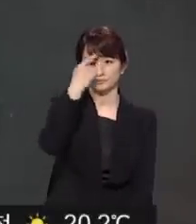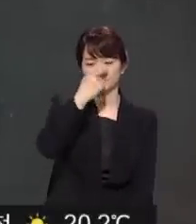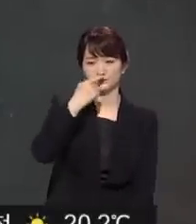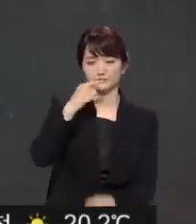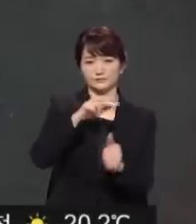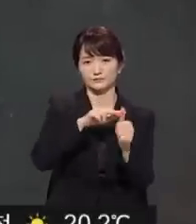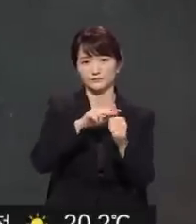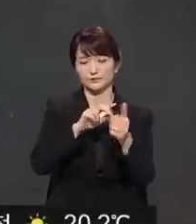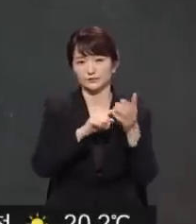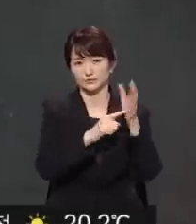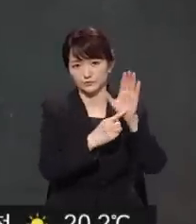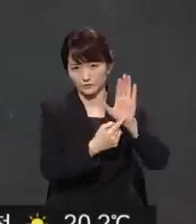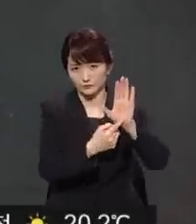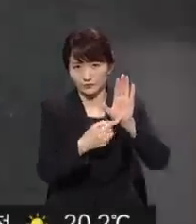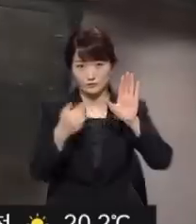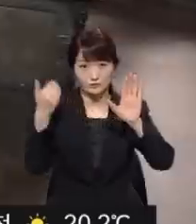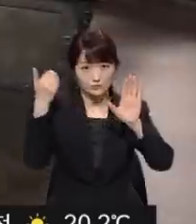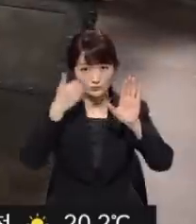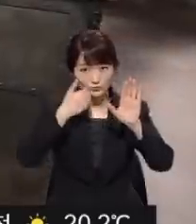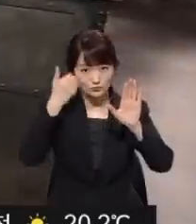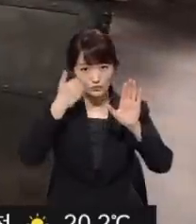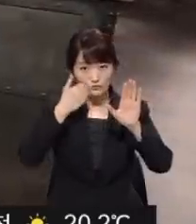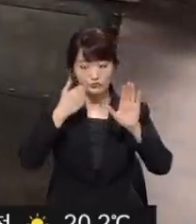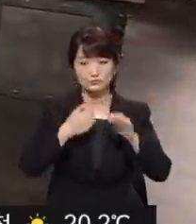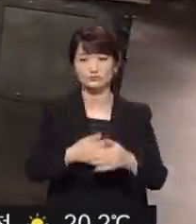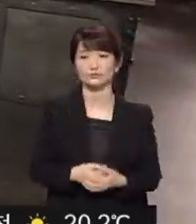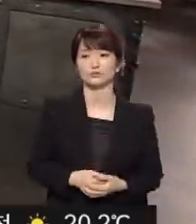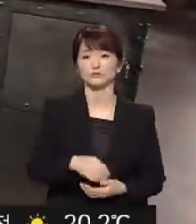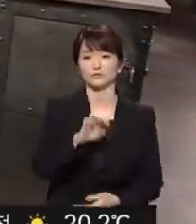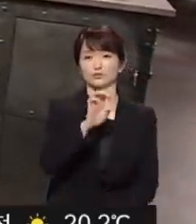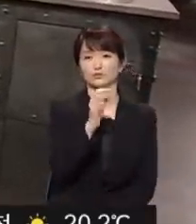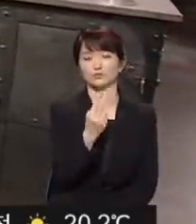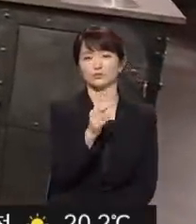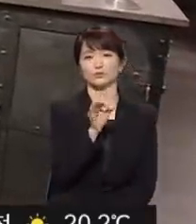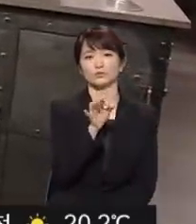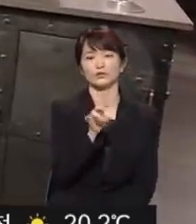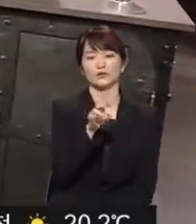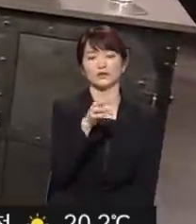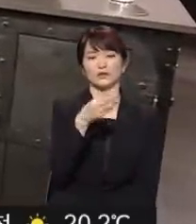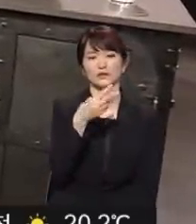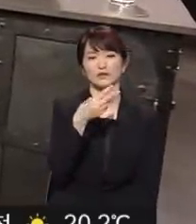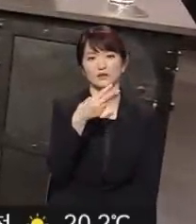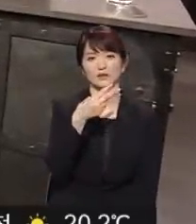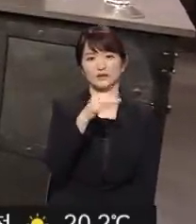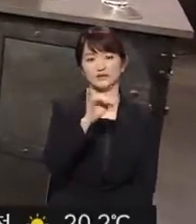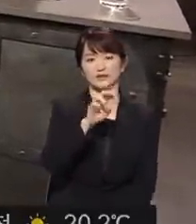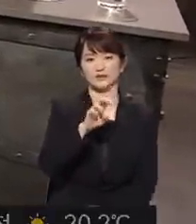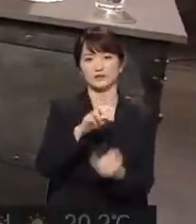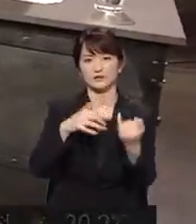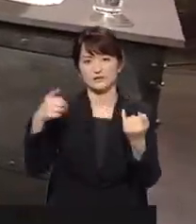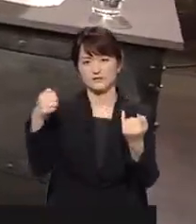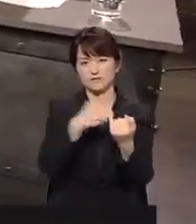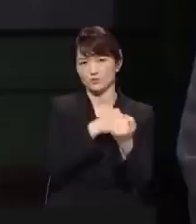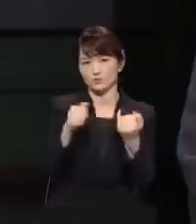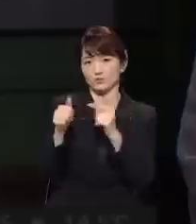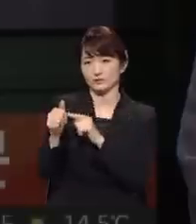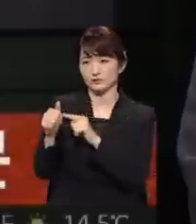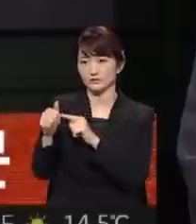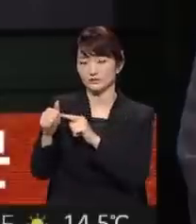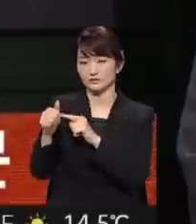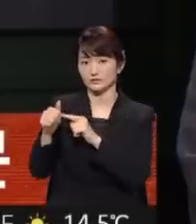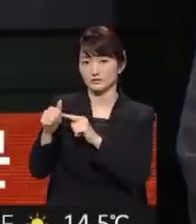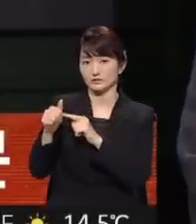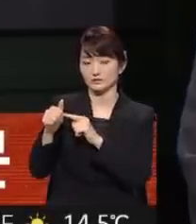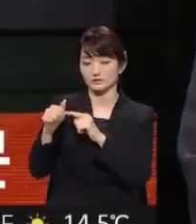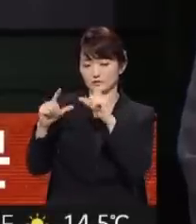신상 공개합니다. 누구의 신상을 공개한다는 걸까요? 네, 표예림 씨 학교폭력 가해자들의 신상을 공개합니다라는 제목의 2분짜리